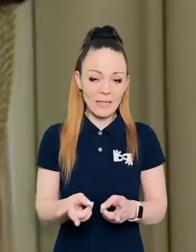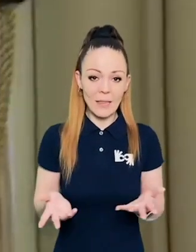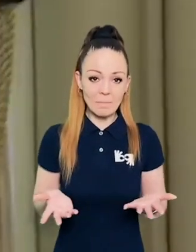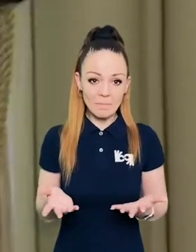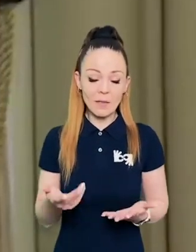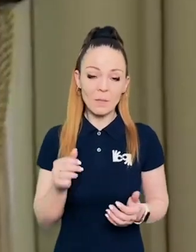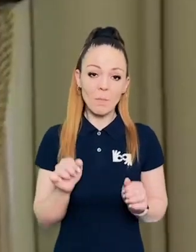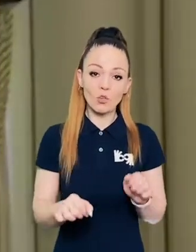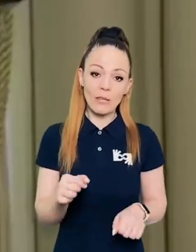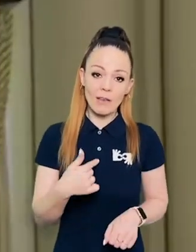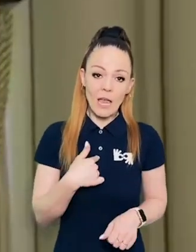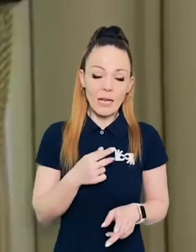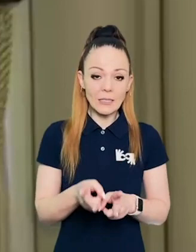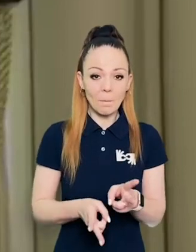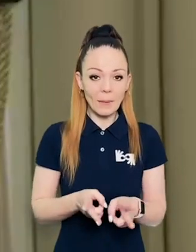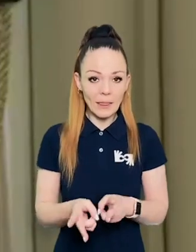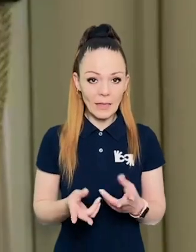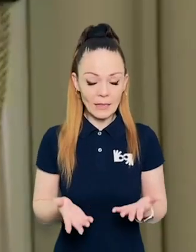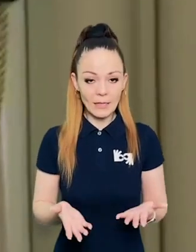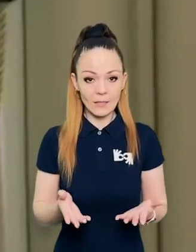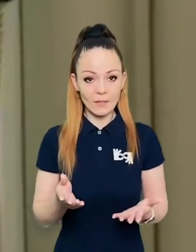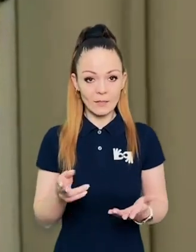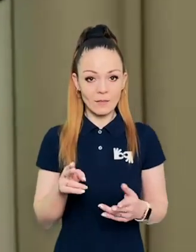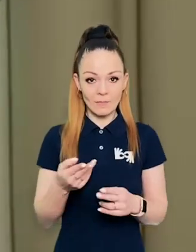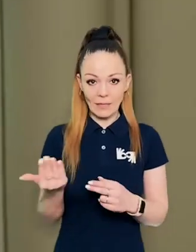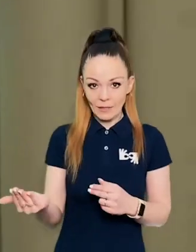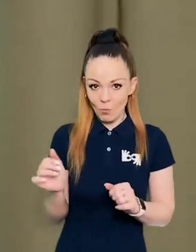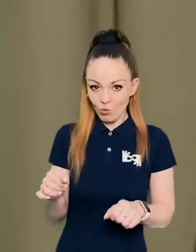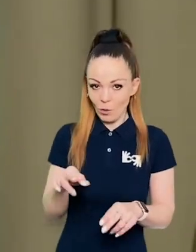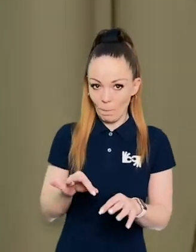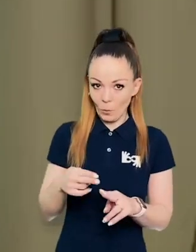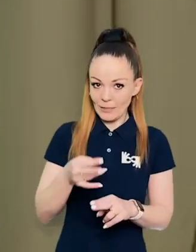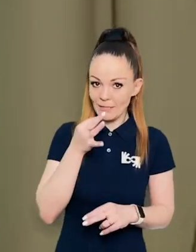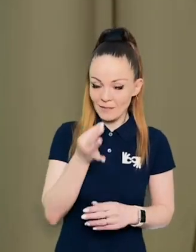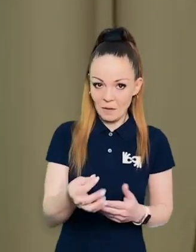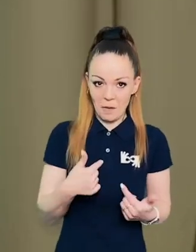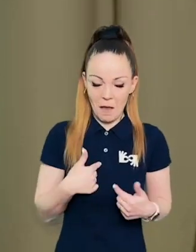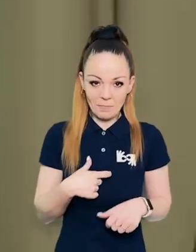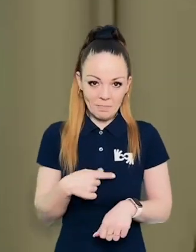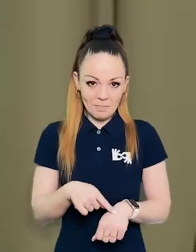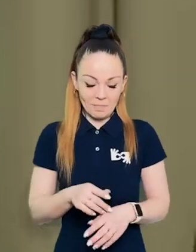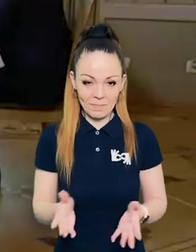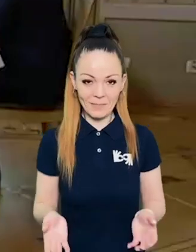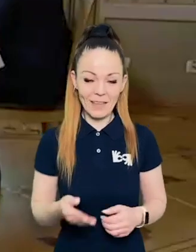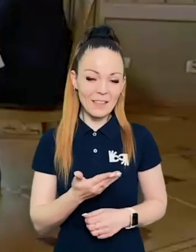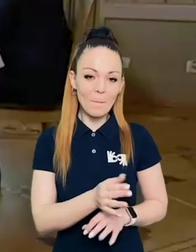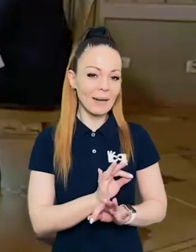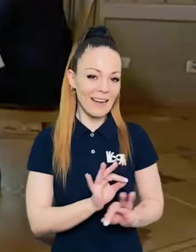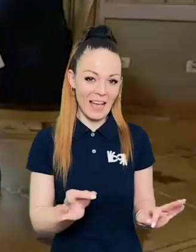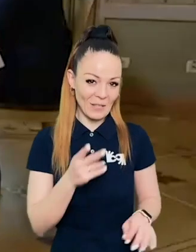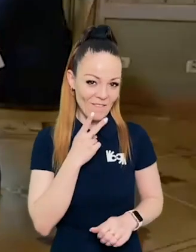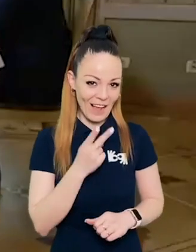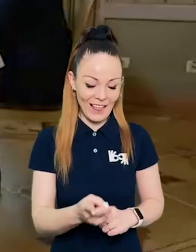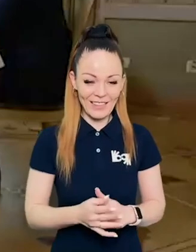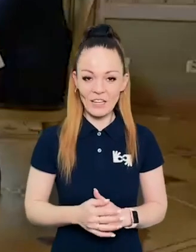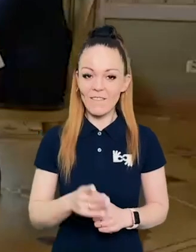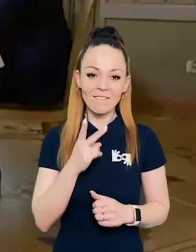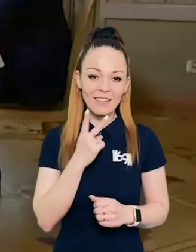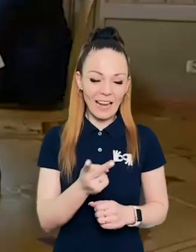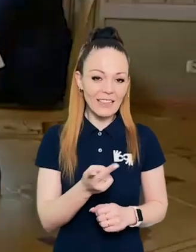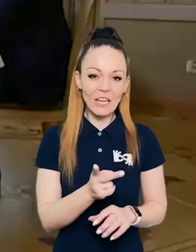змінилася. Можливо, я змінилася, це ти можеш про це сказати, але я щось не бачу. Ти прекрасно